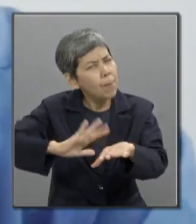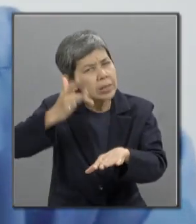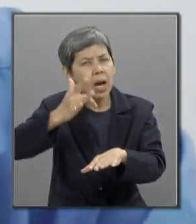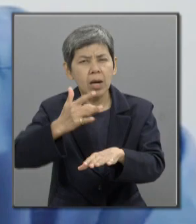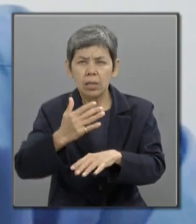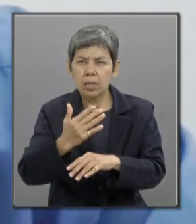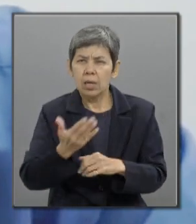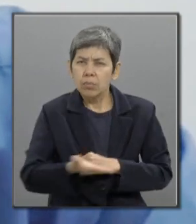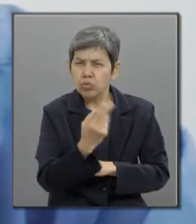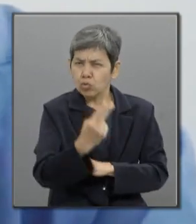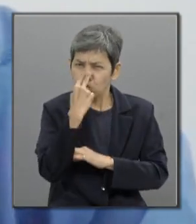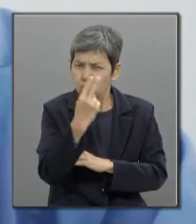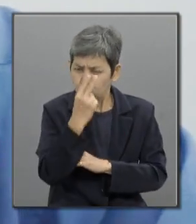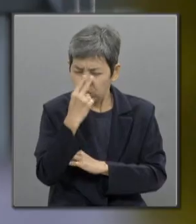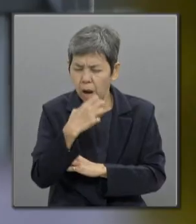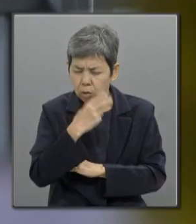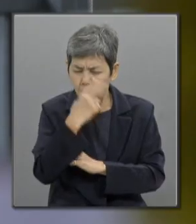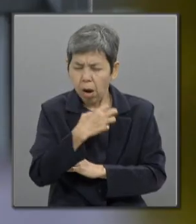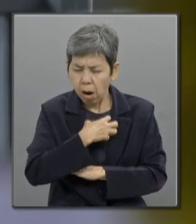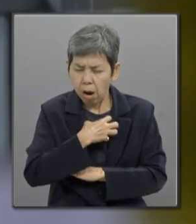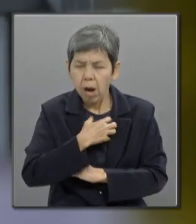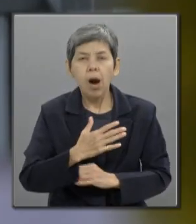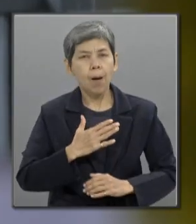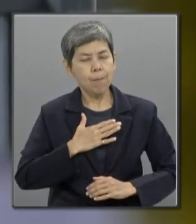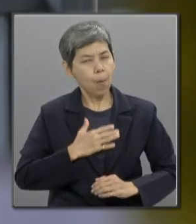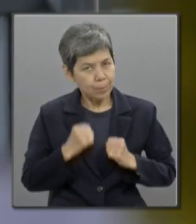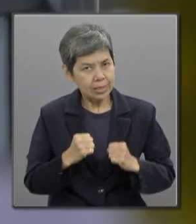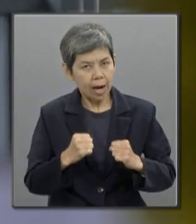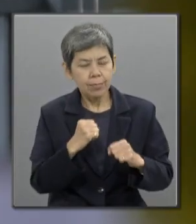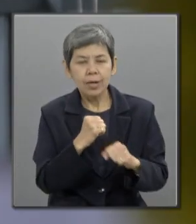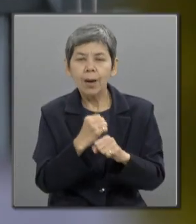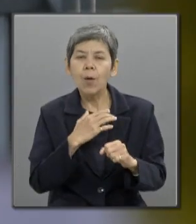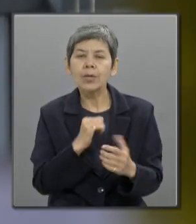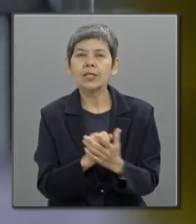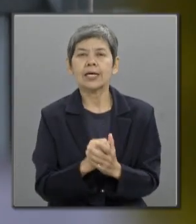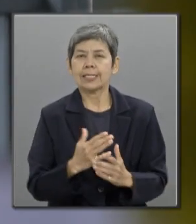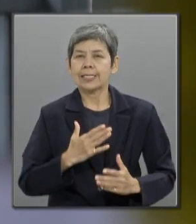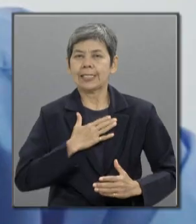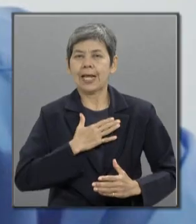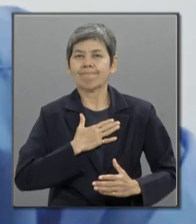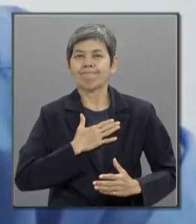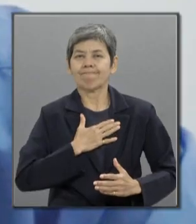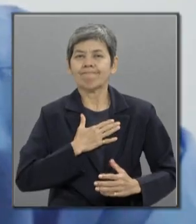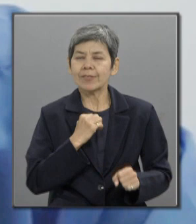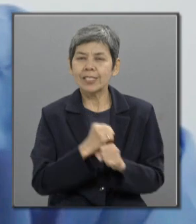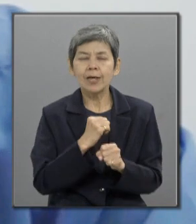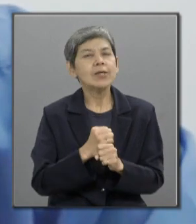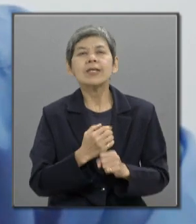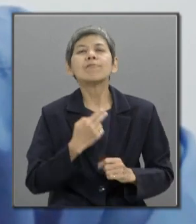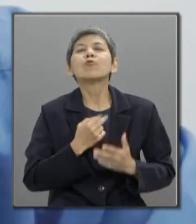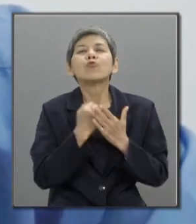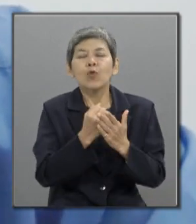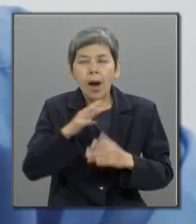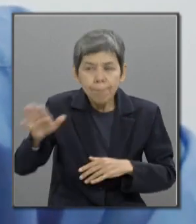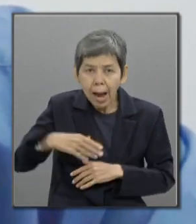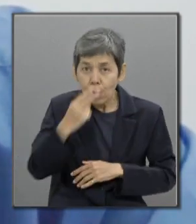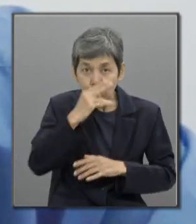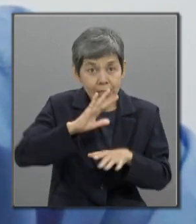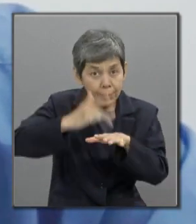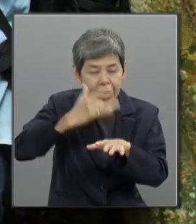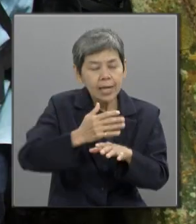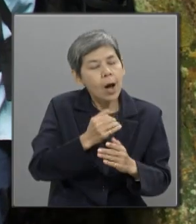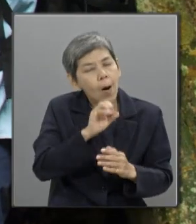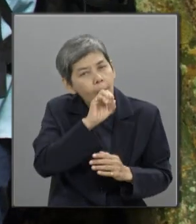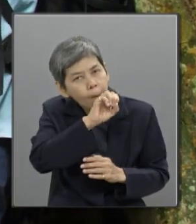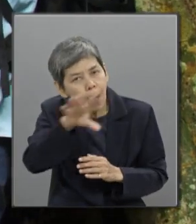ติให้กับผู้คนนะฮะผมเนี่ยอยากจะทำตัวเป็นทูตให้กับธรรมชาตินะครับอย